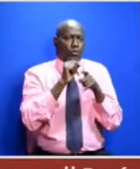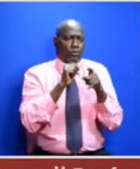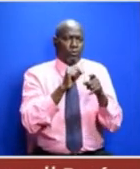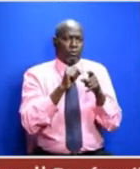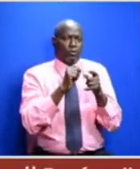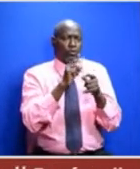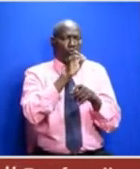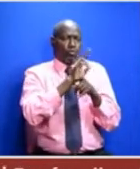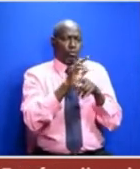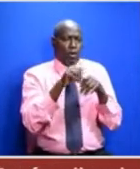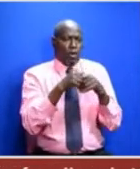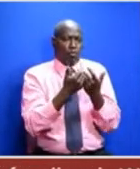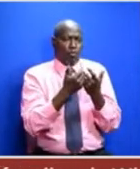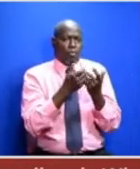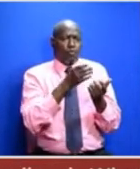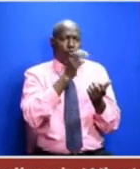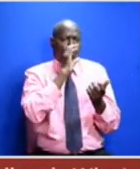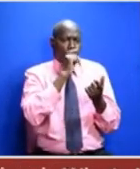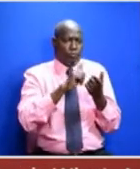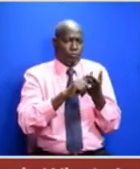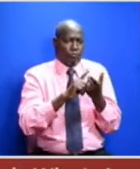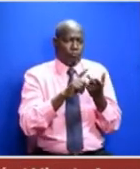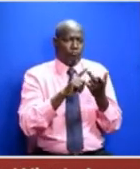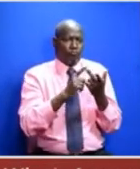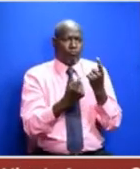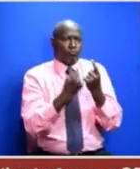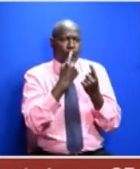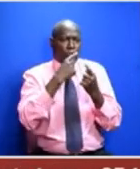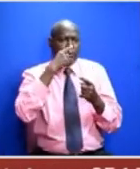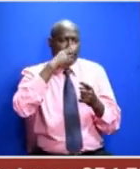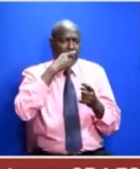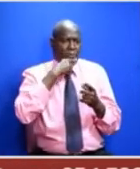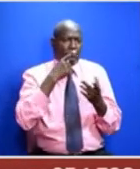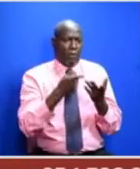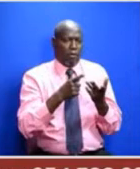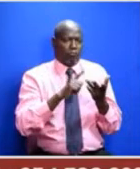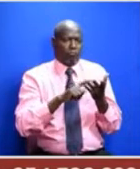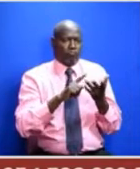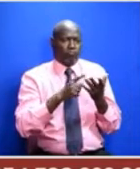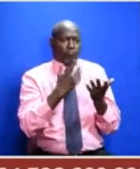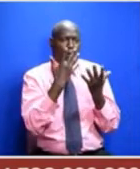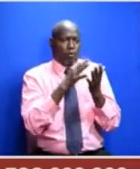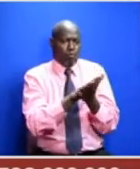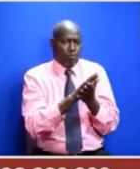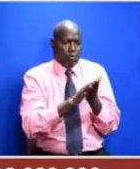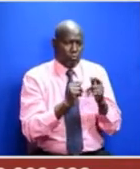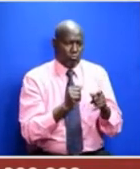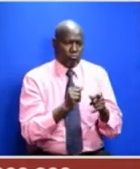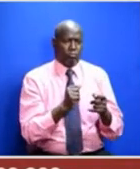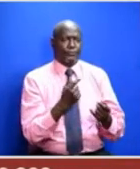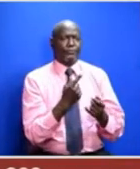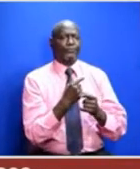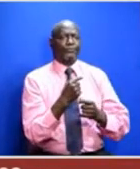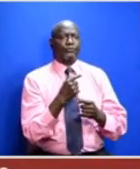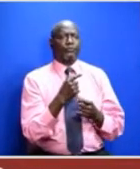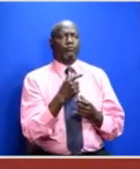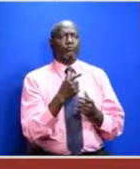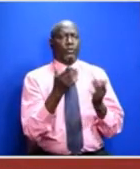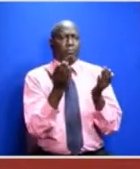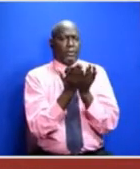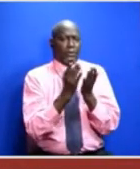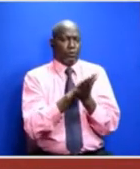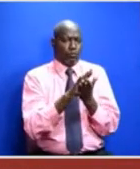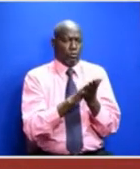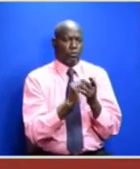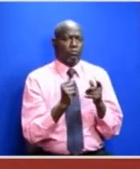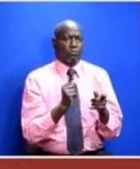maji natumia namna gani? Nitakunywa hayo maji, nitapika mswaki na hayo maji, nitanawa mikono na hayo maji, nitaosha